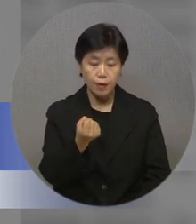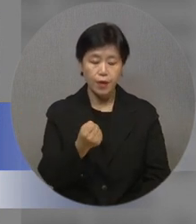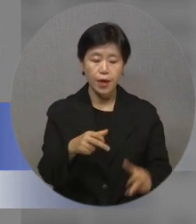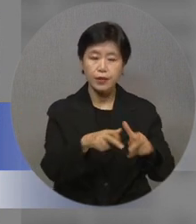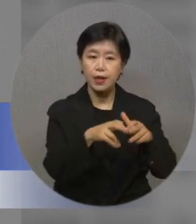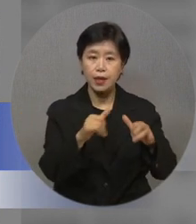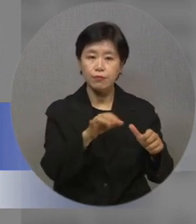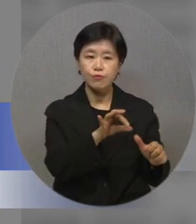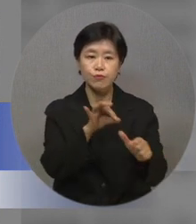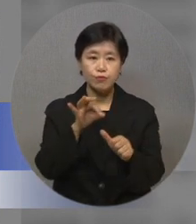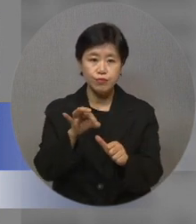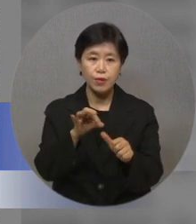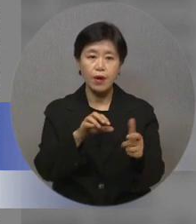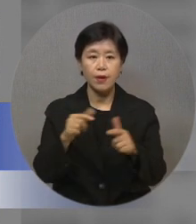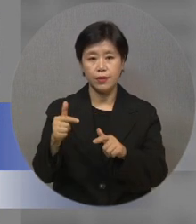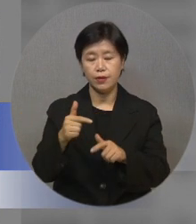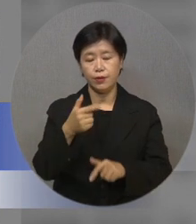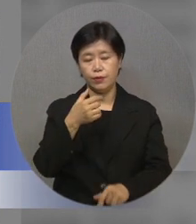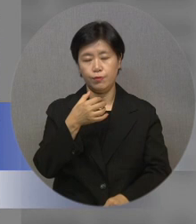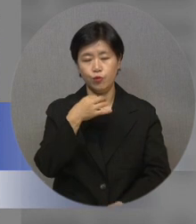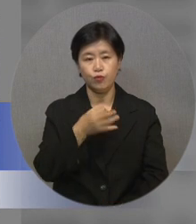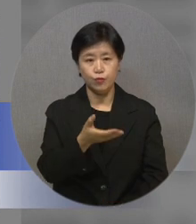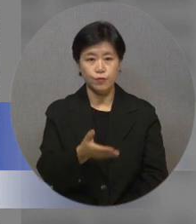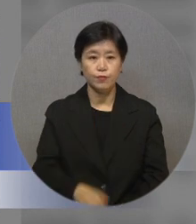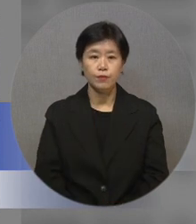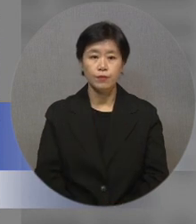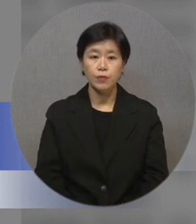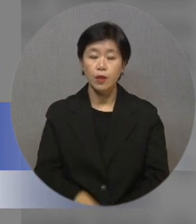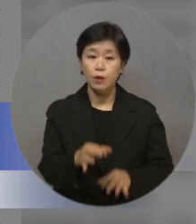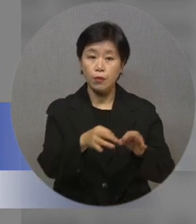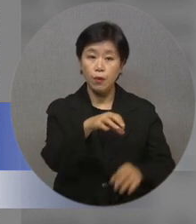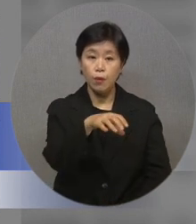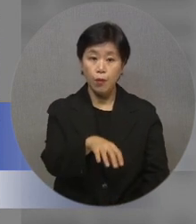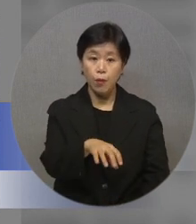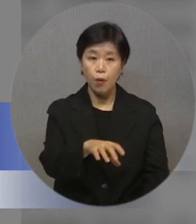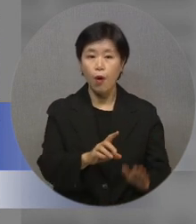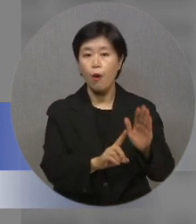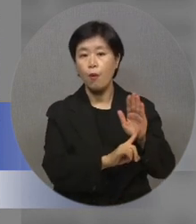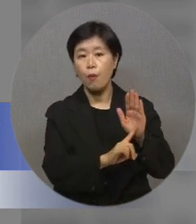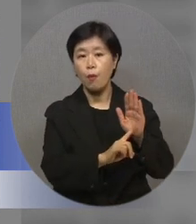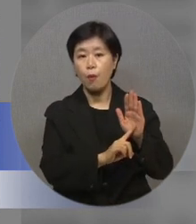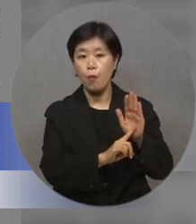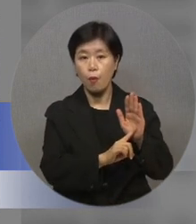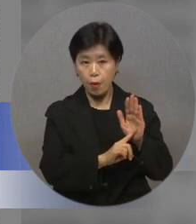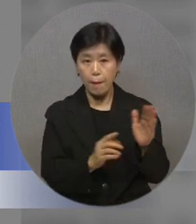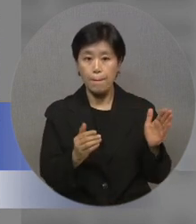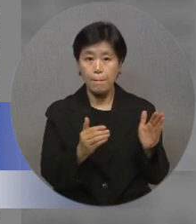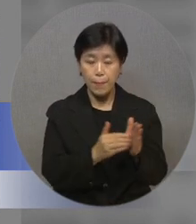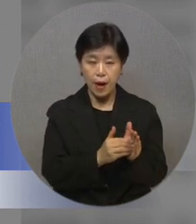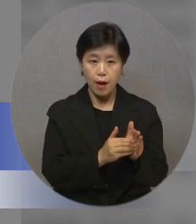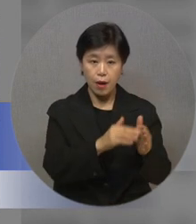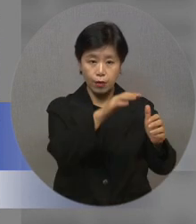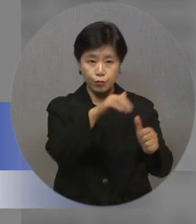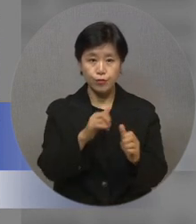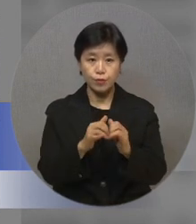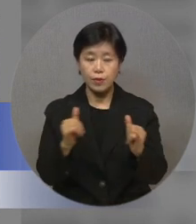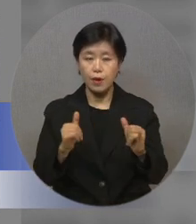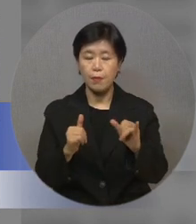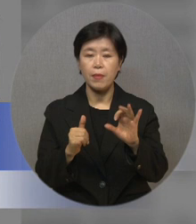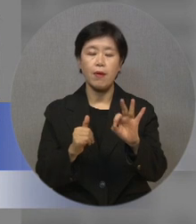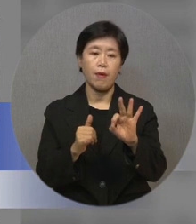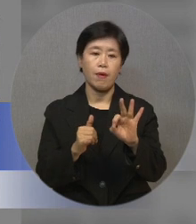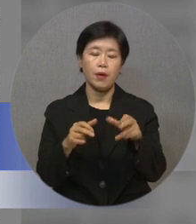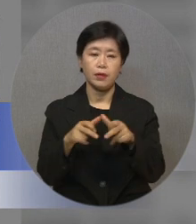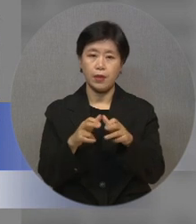직업 재활 시설인데요 매장에는 공개 채용으로 고용된 장애인 직원 10명이 근무하며 시민이나